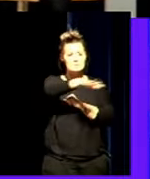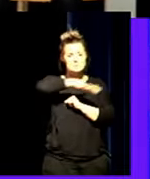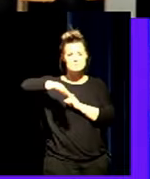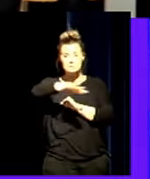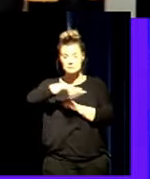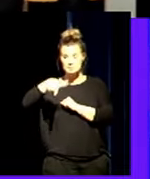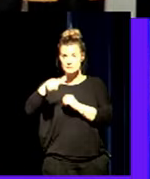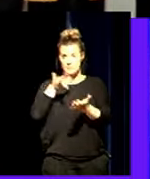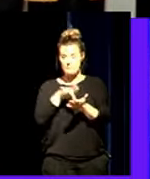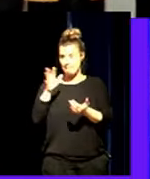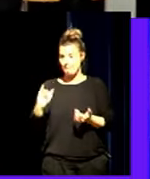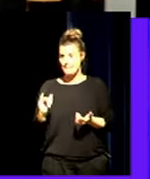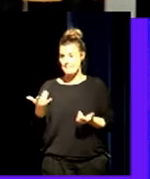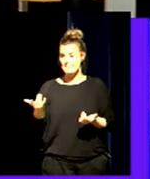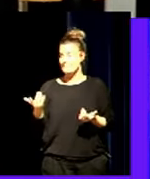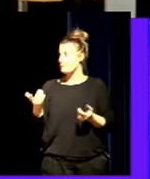horrelako